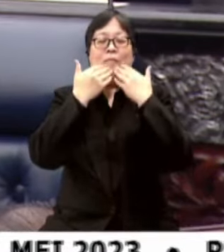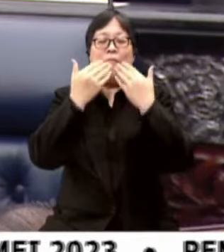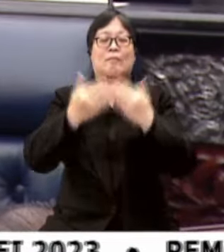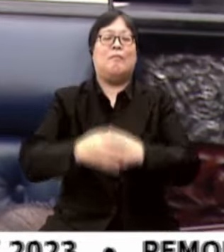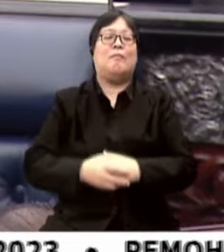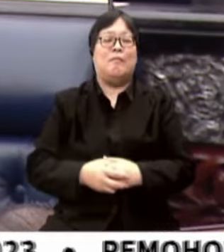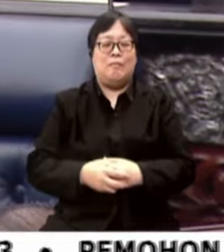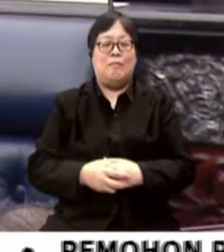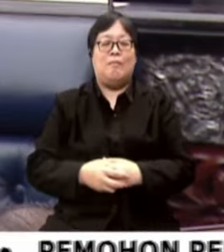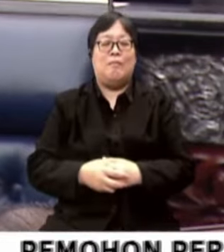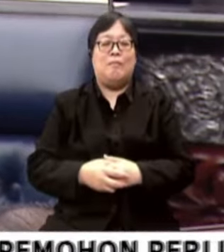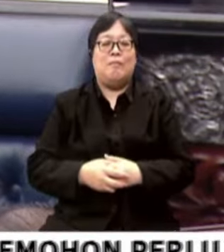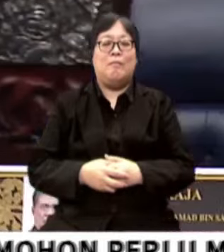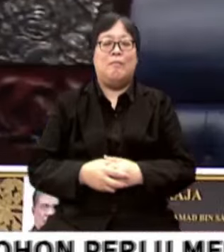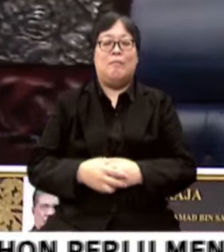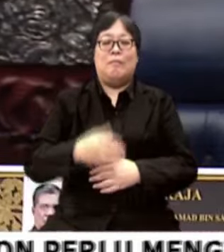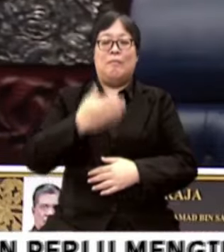kasih